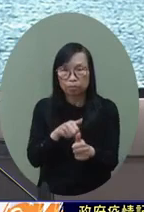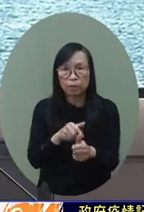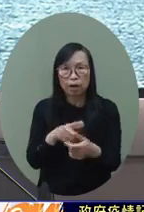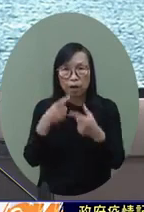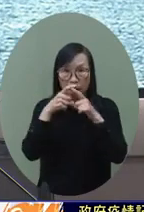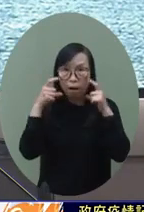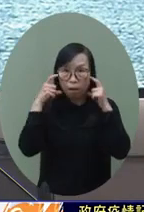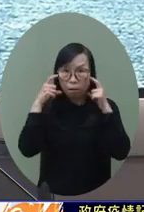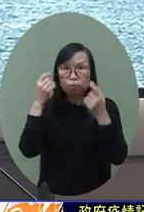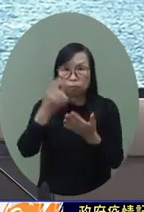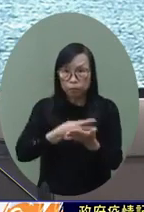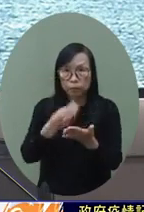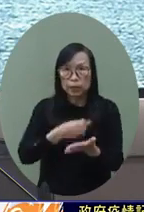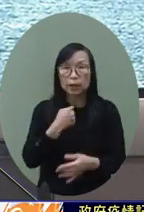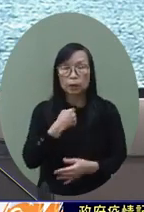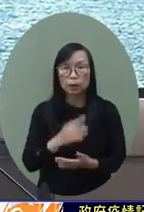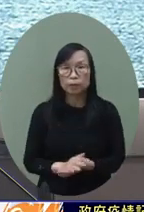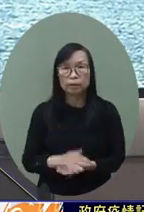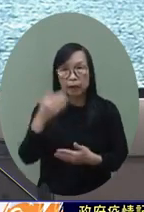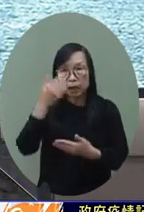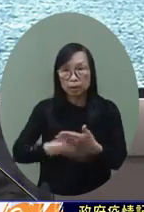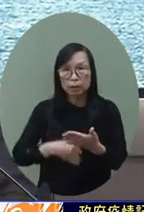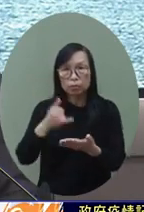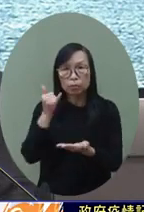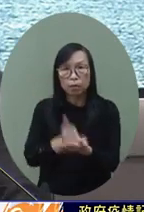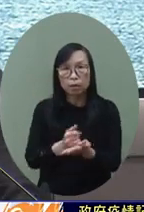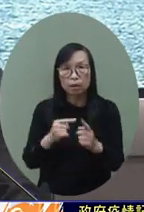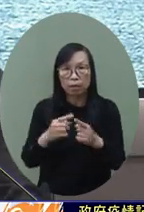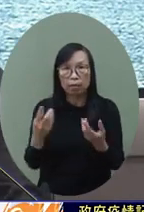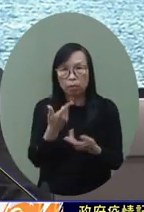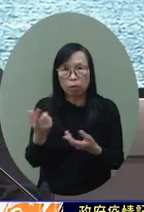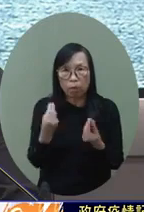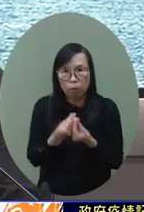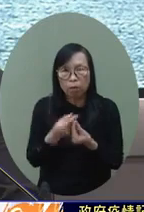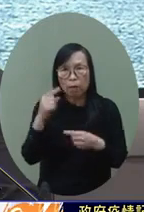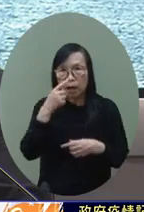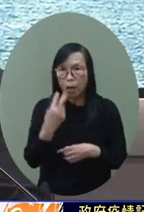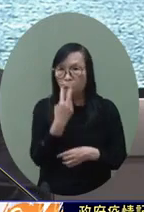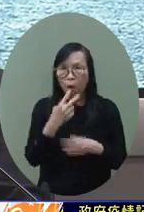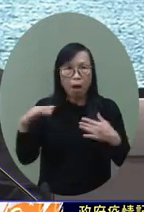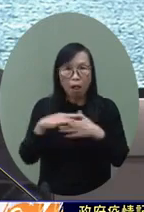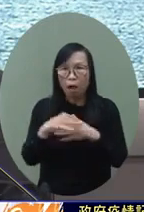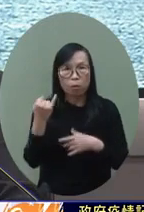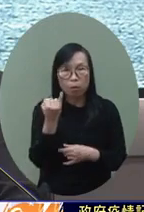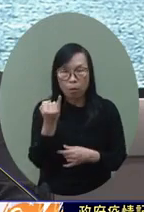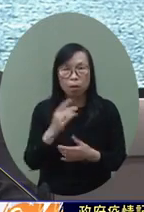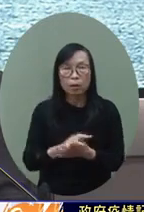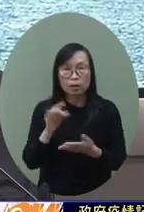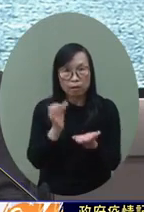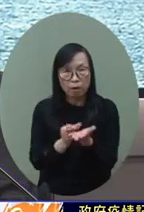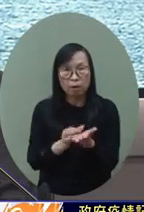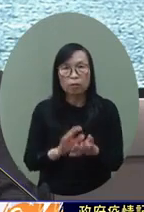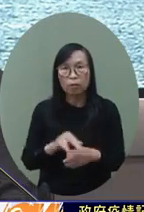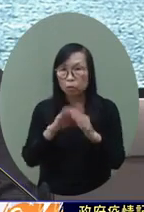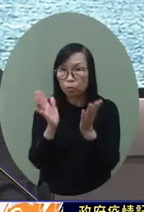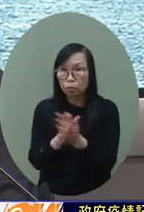戴口罩的規定，亦都避免停留在人多擠迫和空氣流通的地方。若果整體社